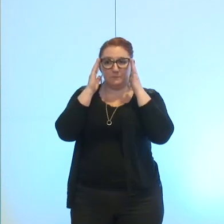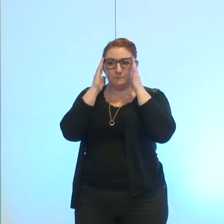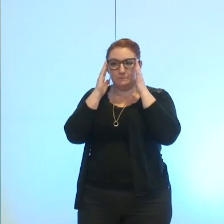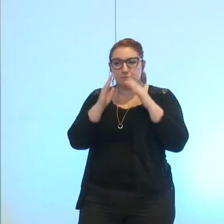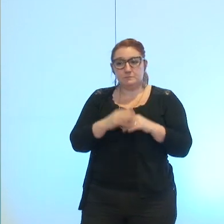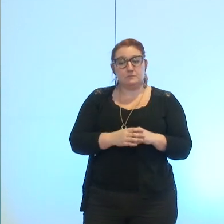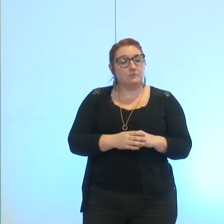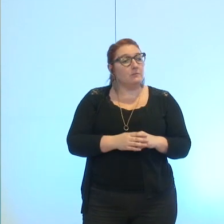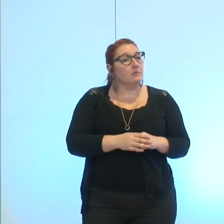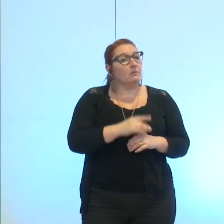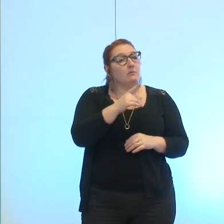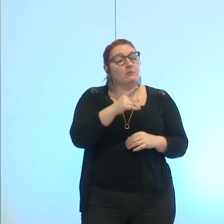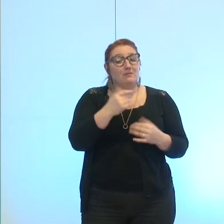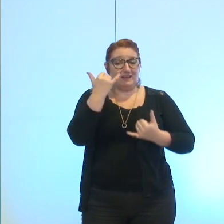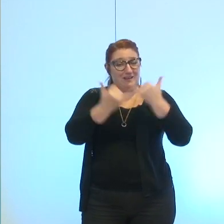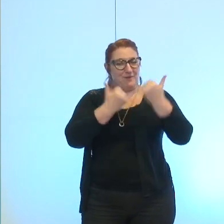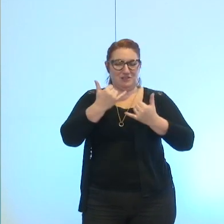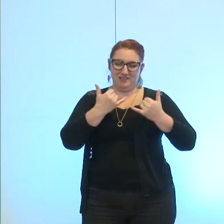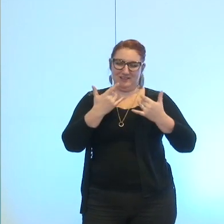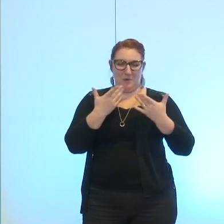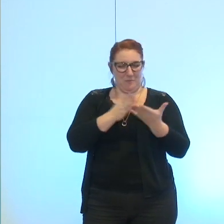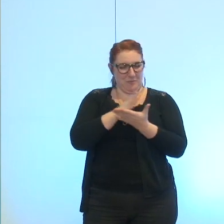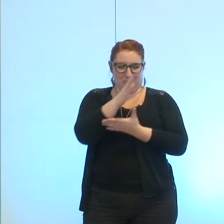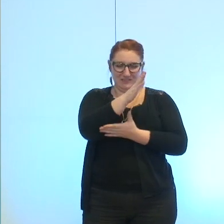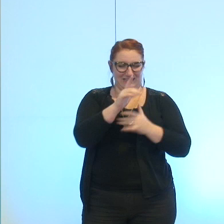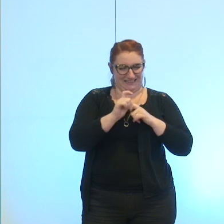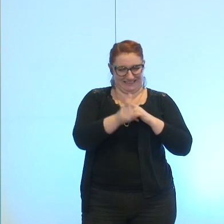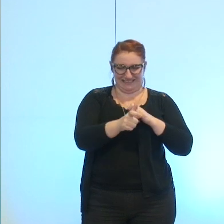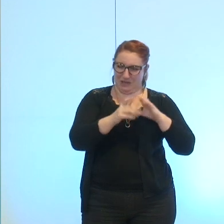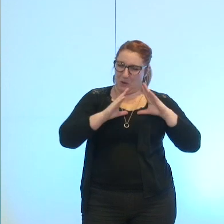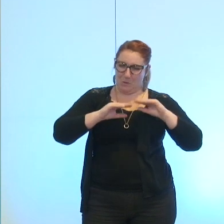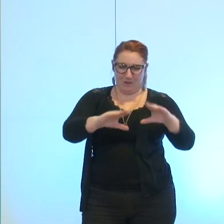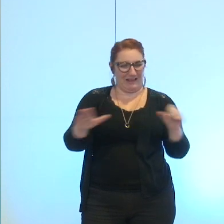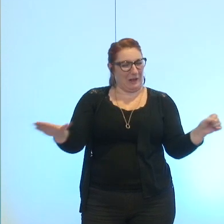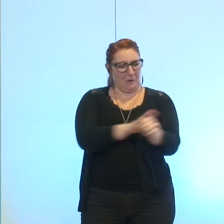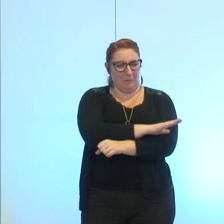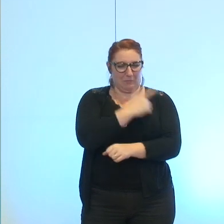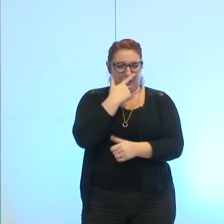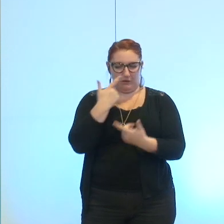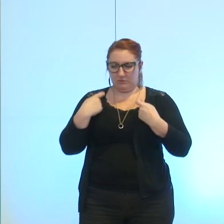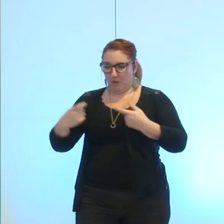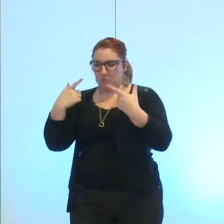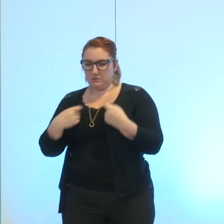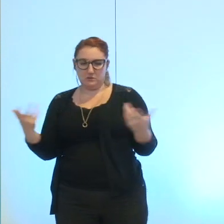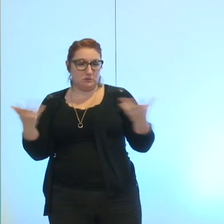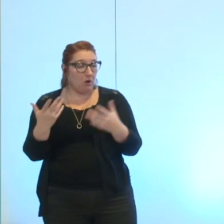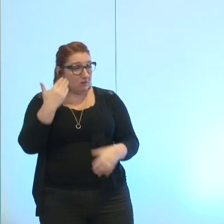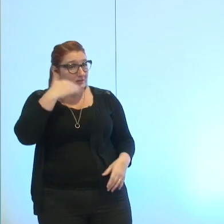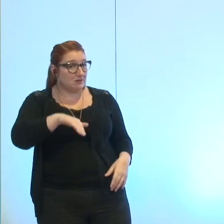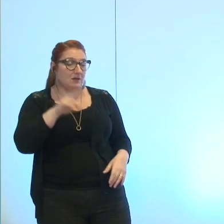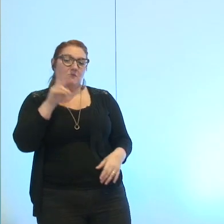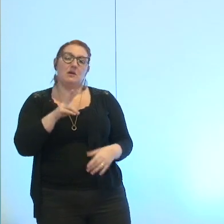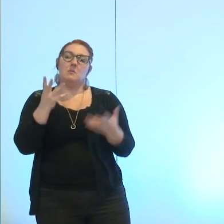à la lettre où il mènerait la ville financièrement sans doute n'avez-vous pas fait les calcul de ce coup parce que ce n'est